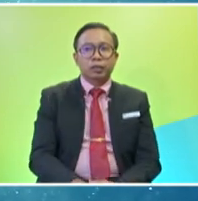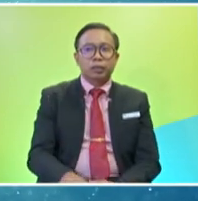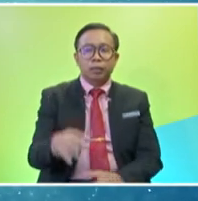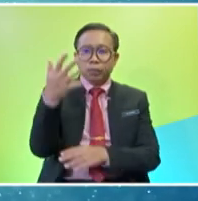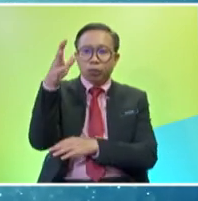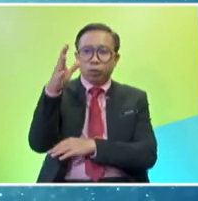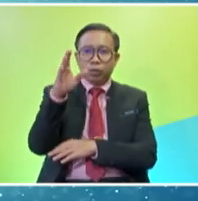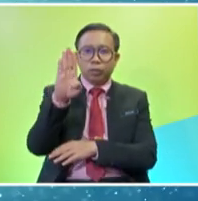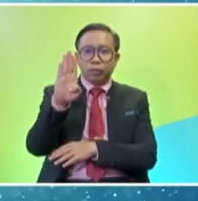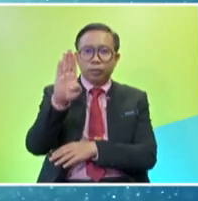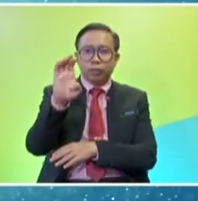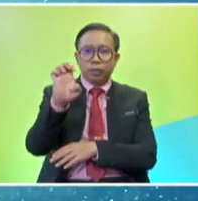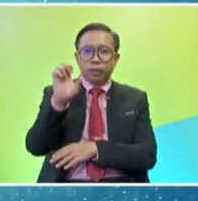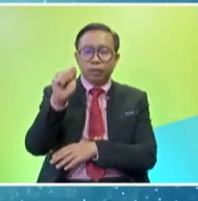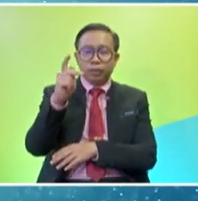beach